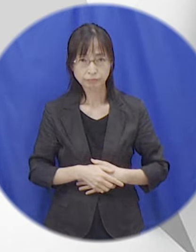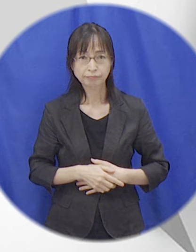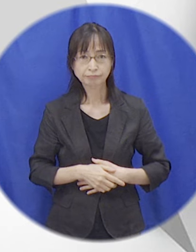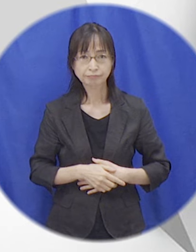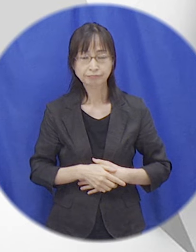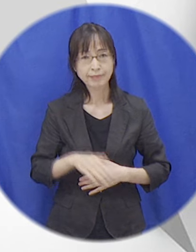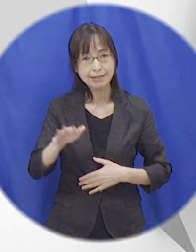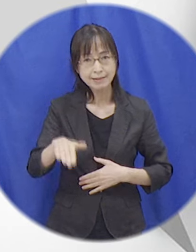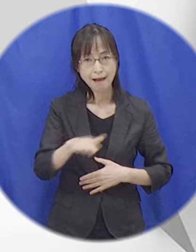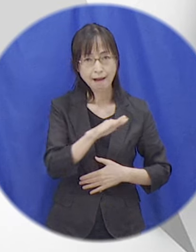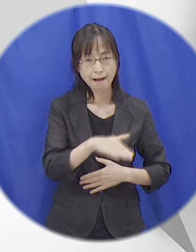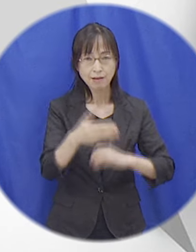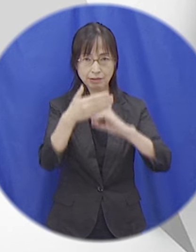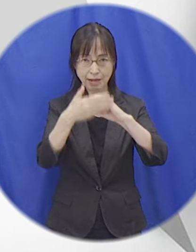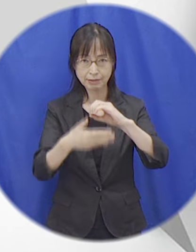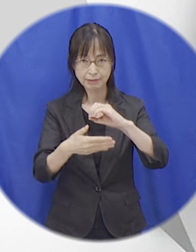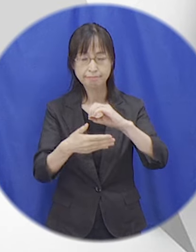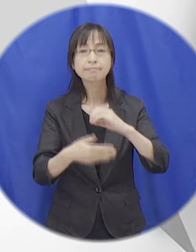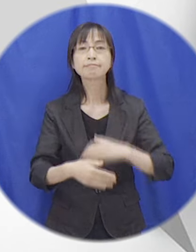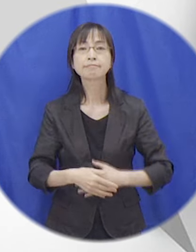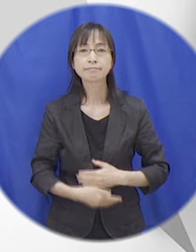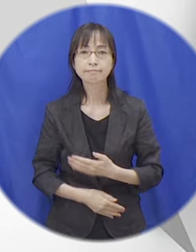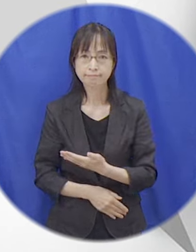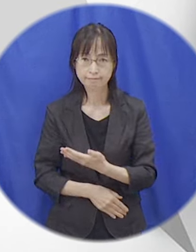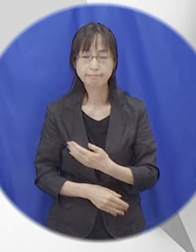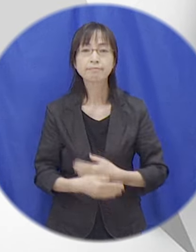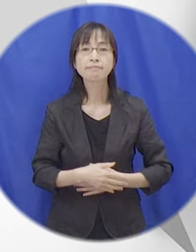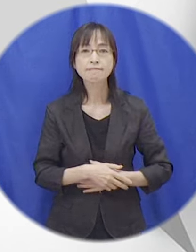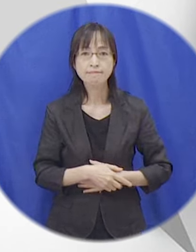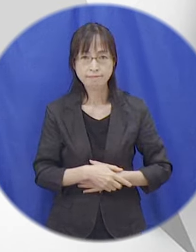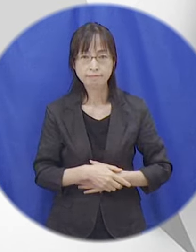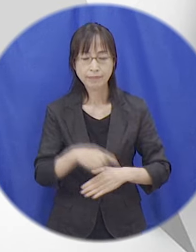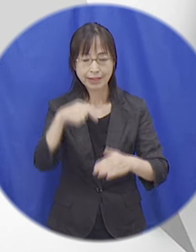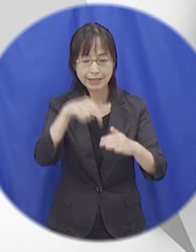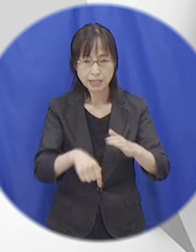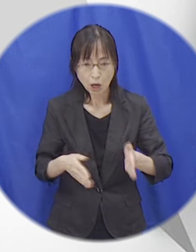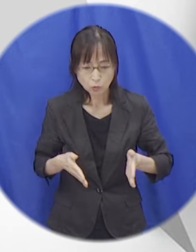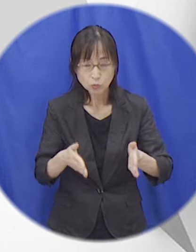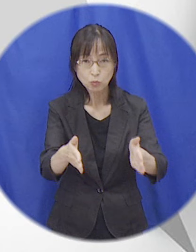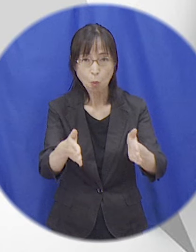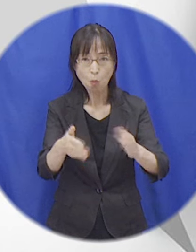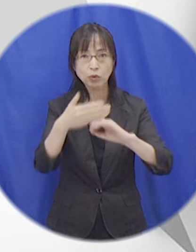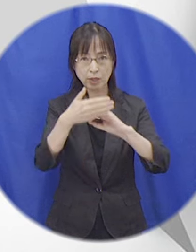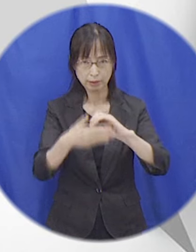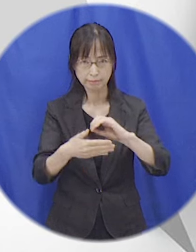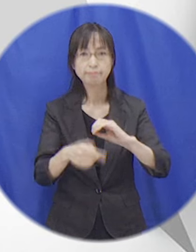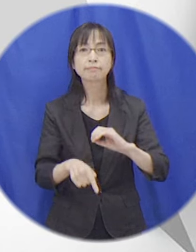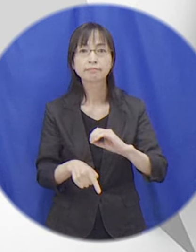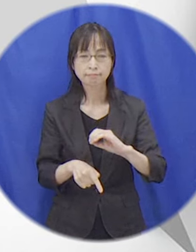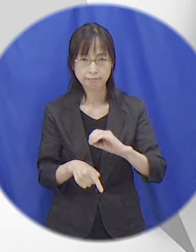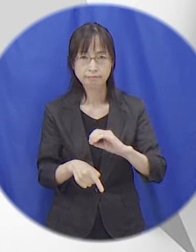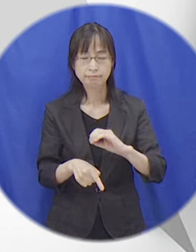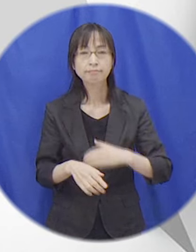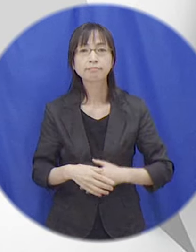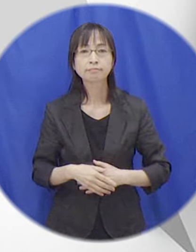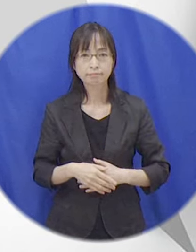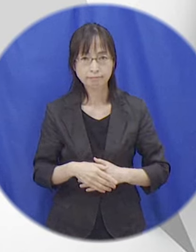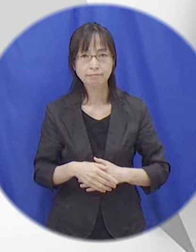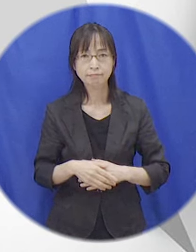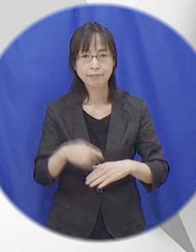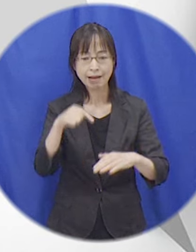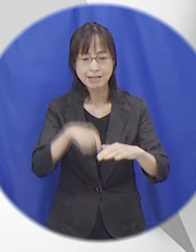左下、右下の写真をご覧ください。こちらは地下通路の写真となっております。皆さんも常に